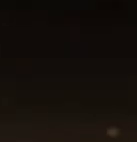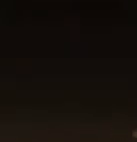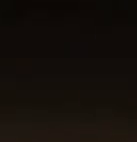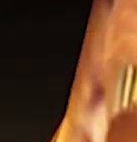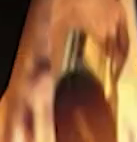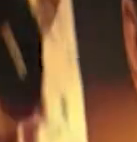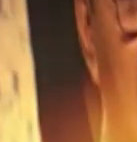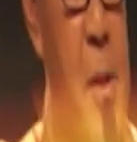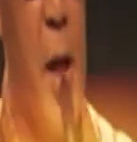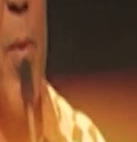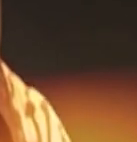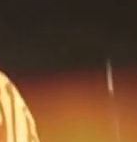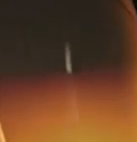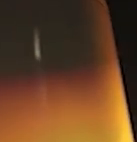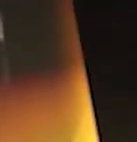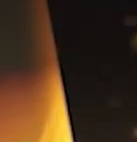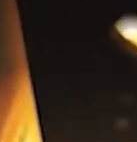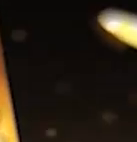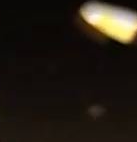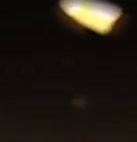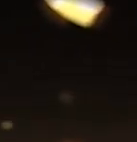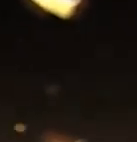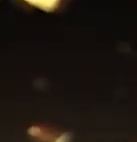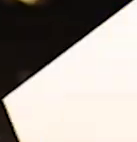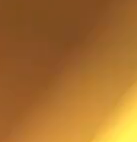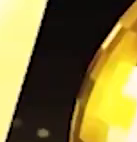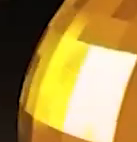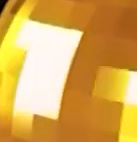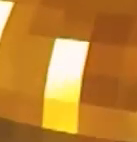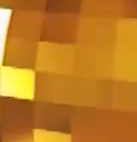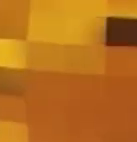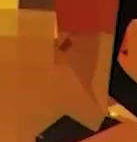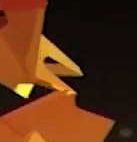mendukungnya. 2 kali tombol baik, dan jangan biarkan Makassar mundur lagi. Terima kasih.